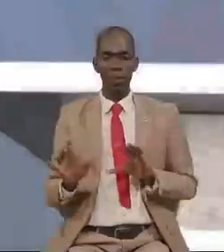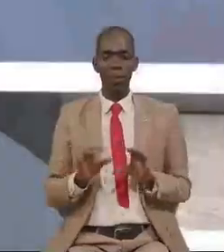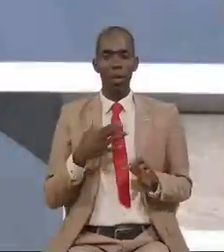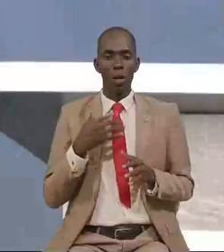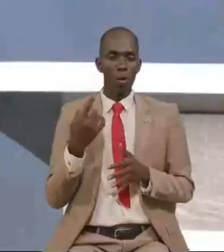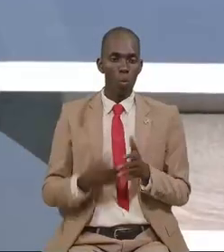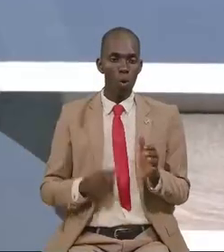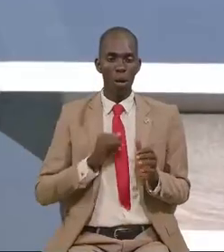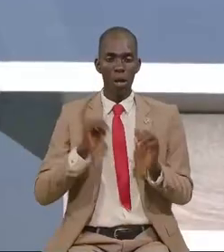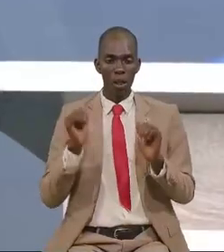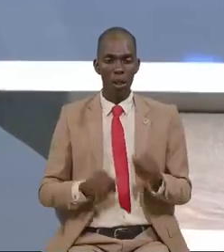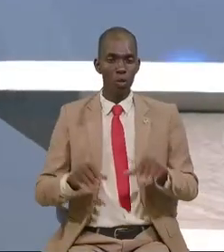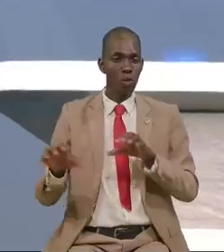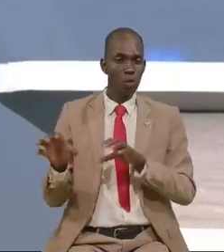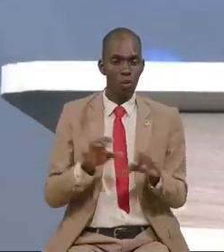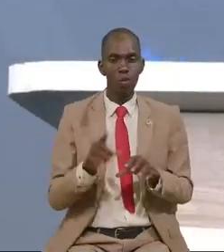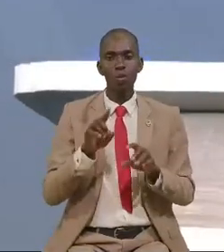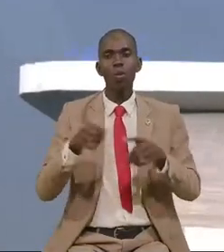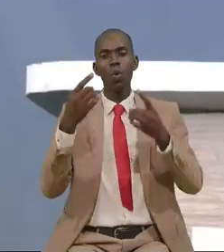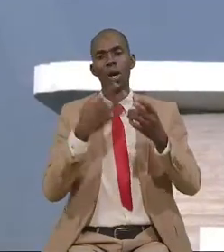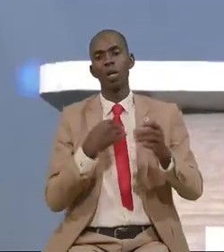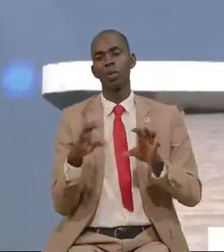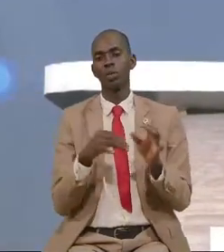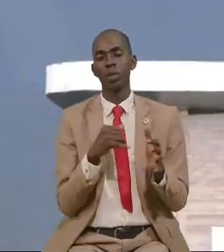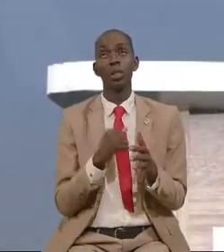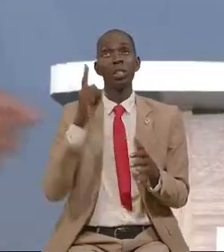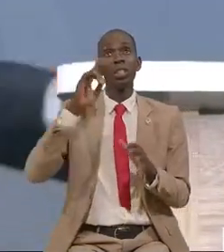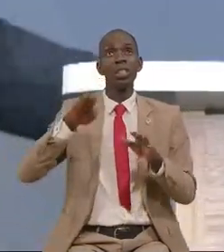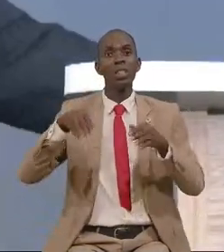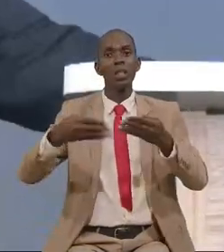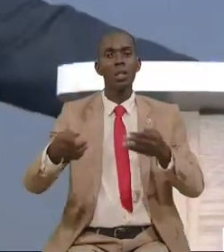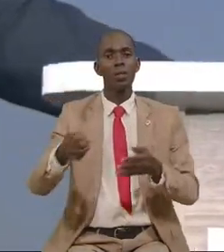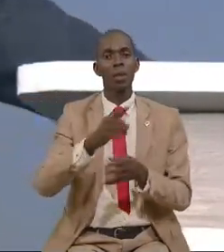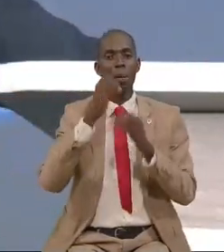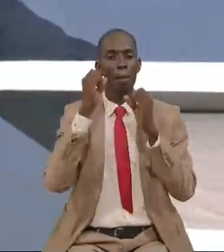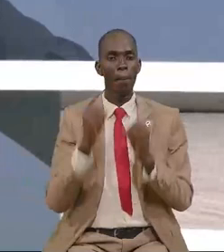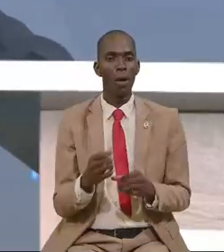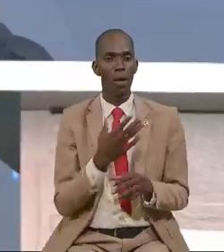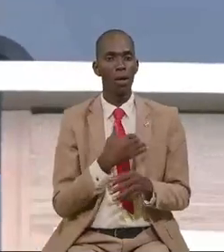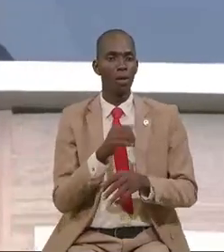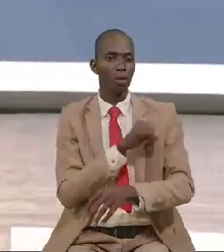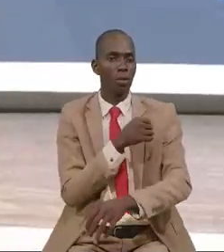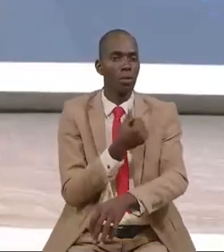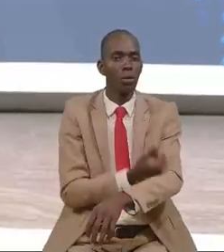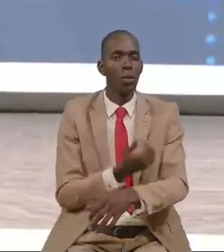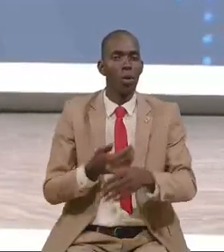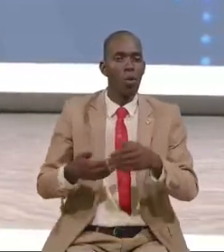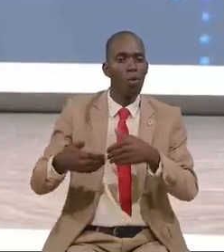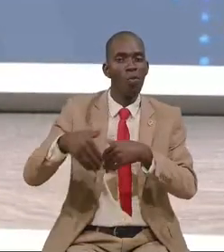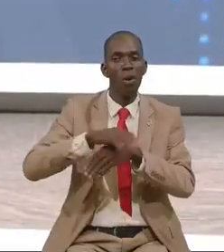Ce que je peux faire, aller. Il leur donne le pouvoir et l'autorité sur...